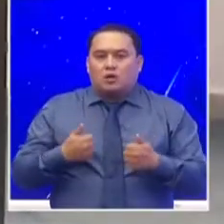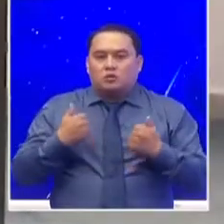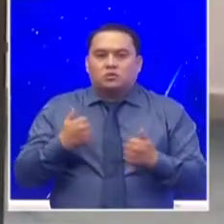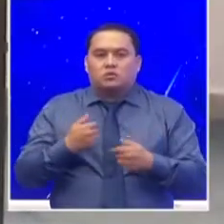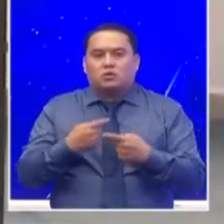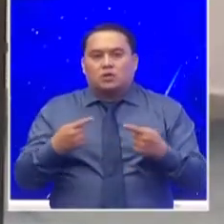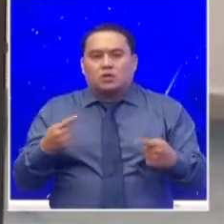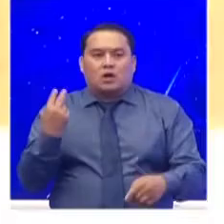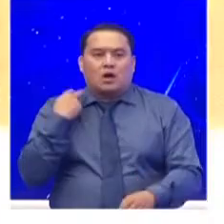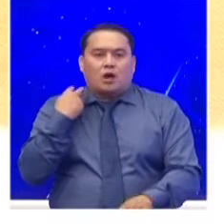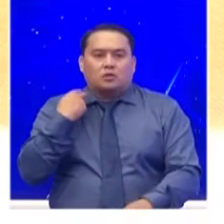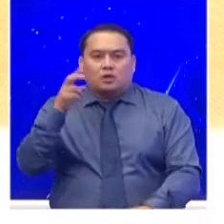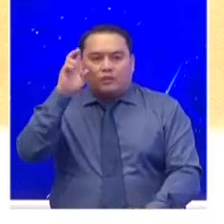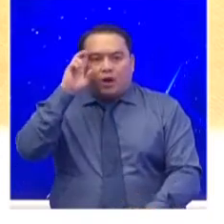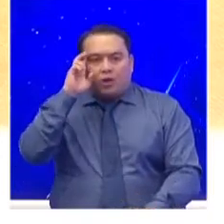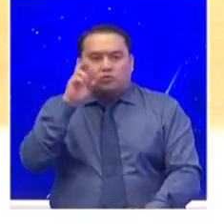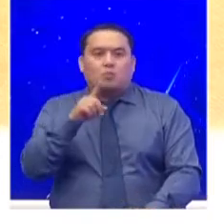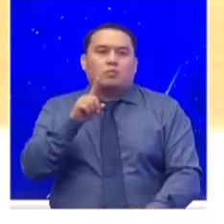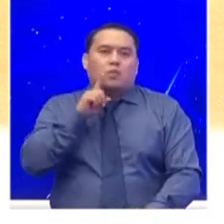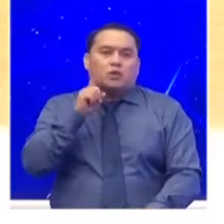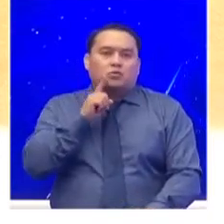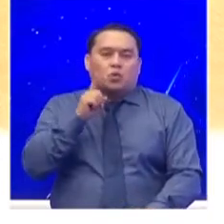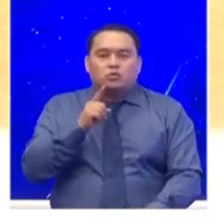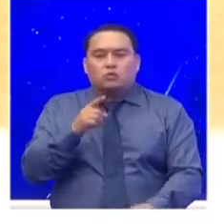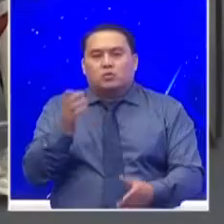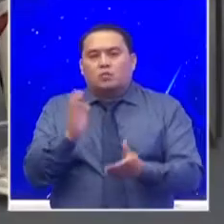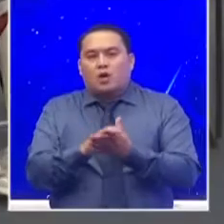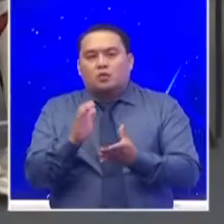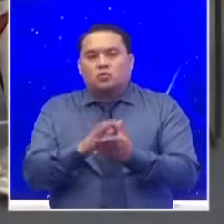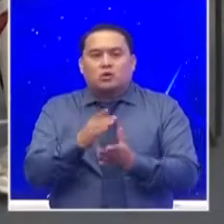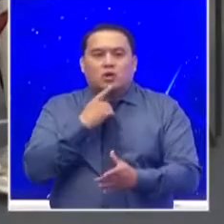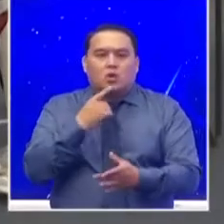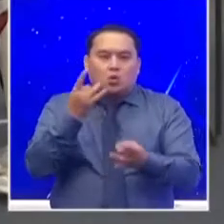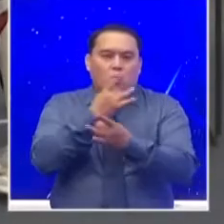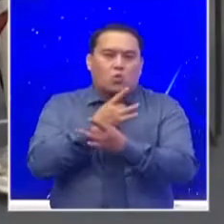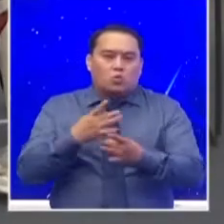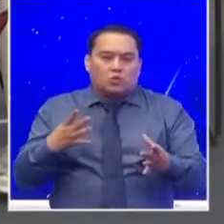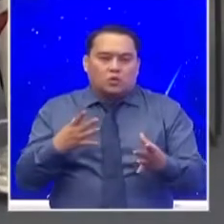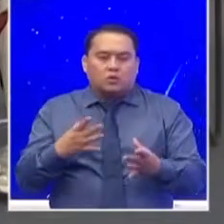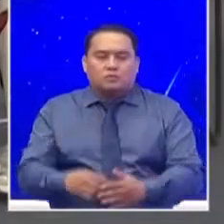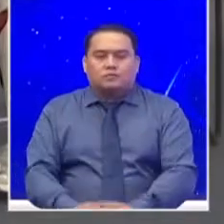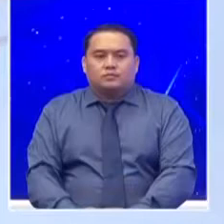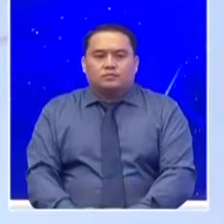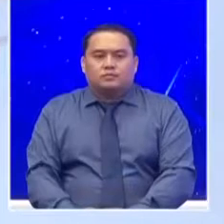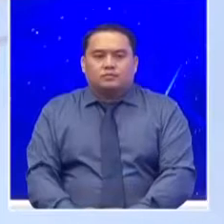жителей разных англоязычных стран, чтобы молодежь могла познакомиться не только с языковыми нормами, но и культурой